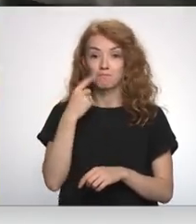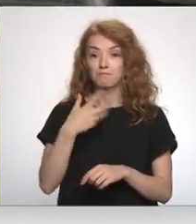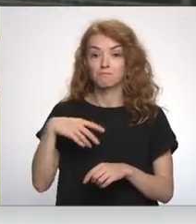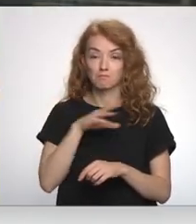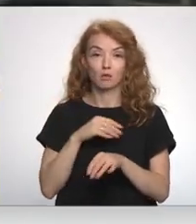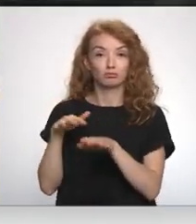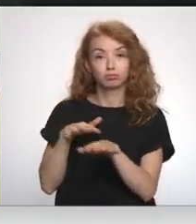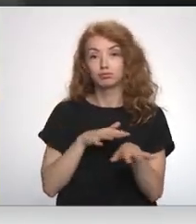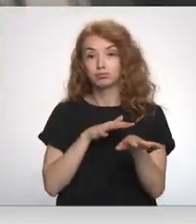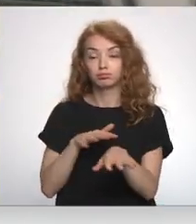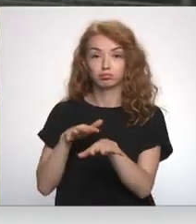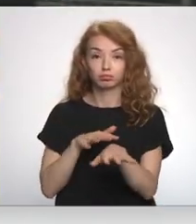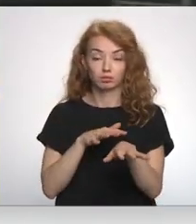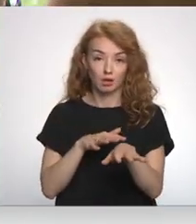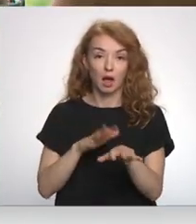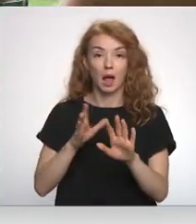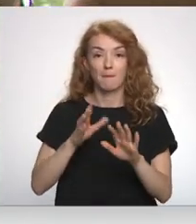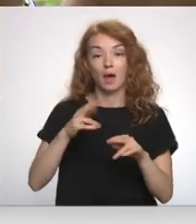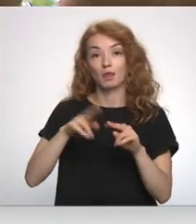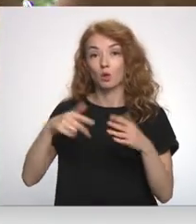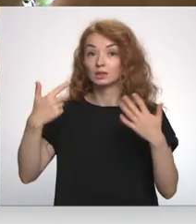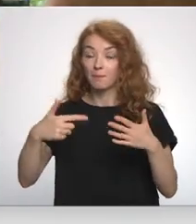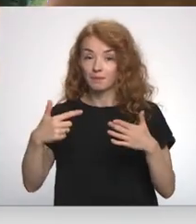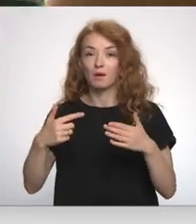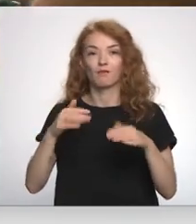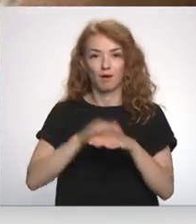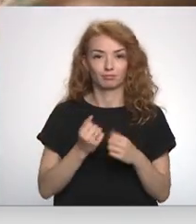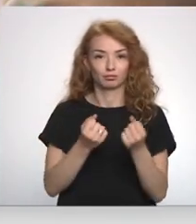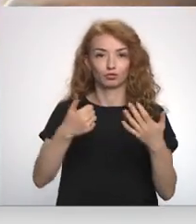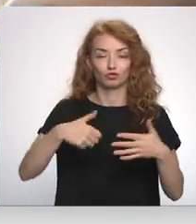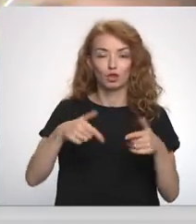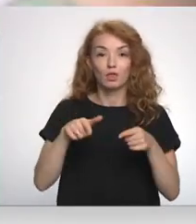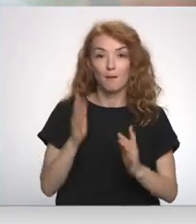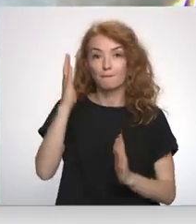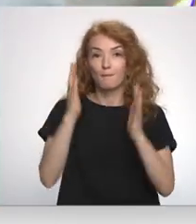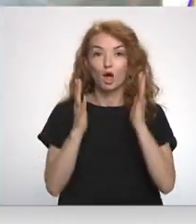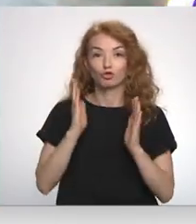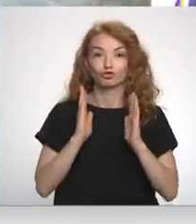kur ir atļauts 70 vai 60. Vajag izvērtēt situāciju. Ja, nu šeit ir šaurs meža ceļš,